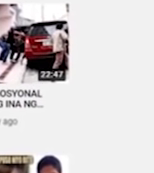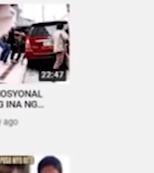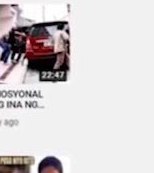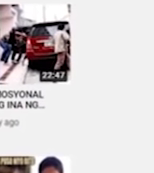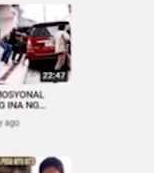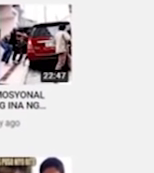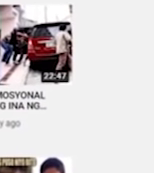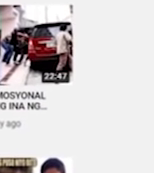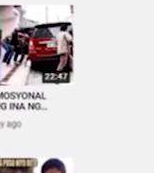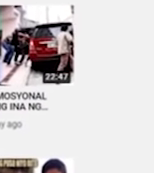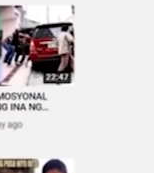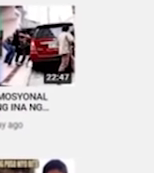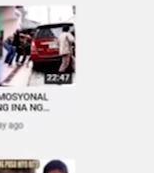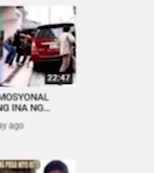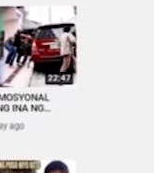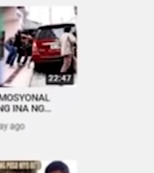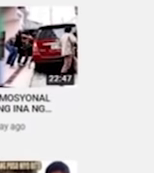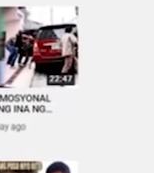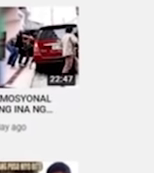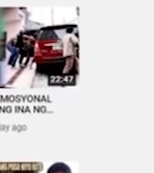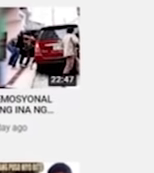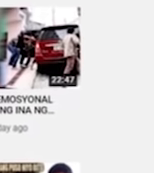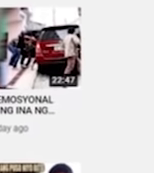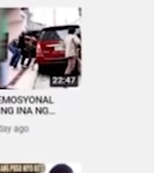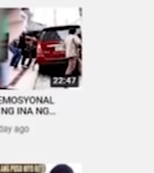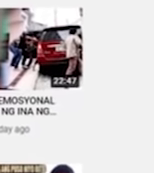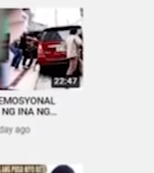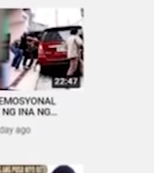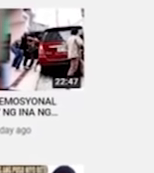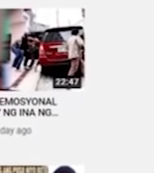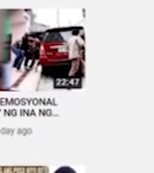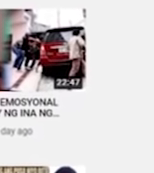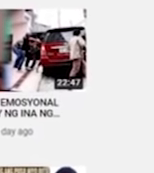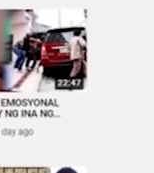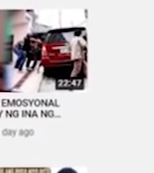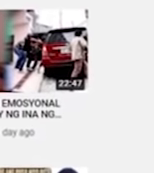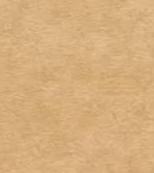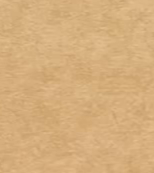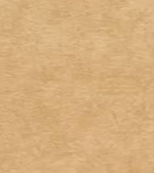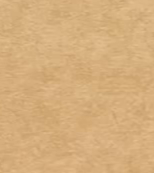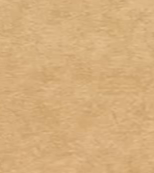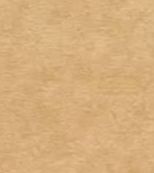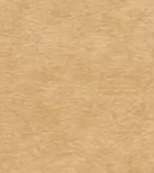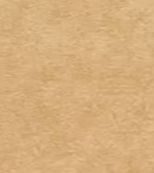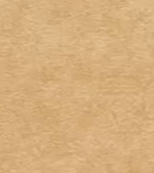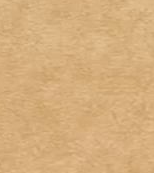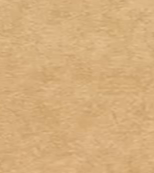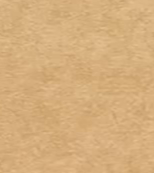kayong nabibigyan ng notifications from Rafi Tulfa in Action YouTube channel.